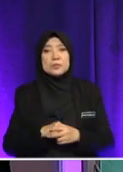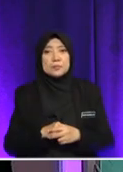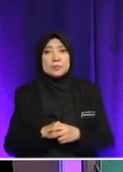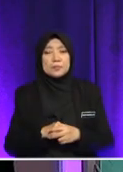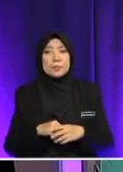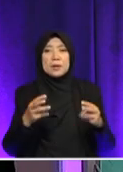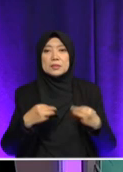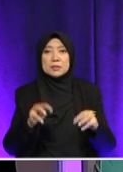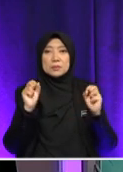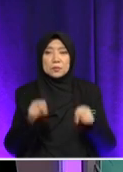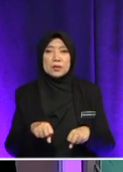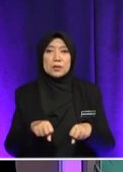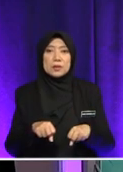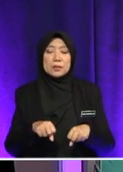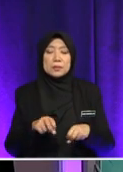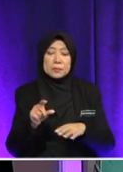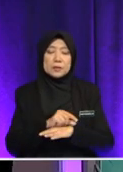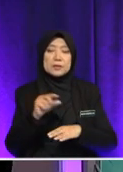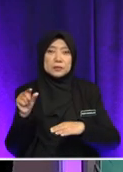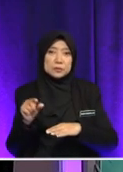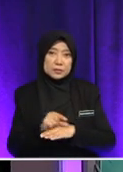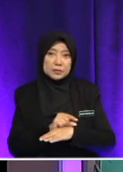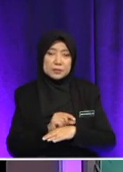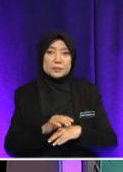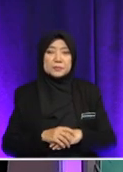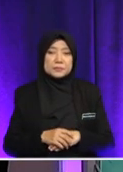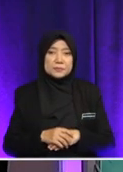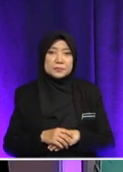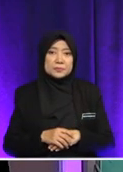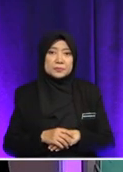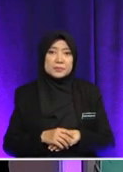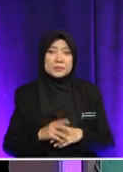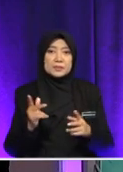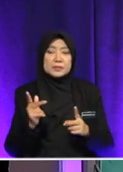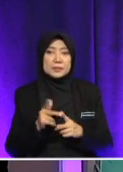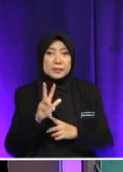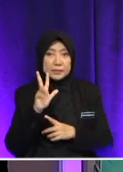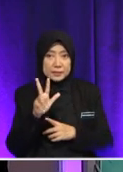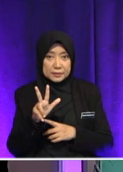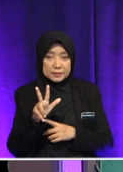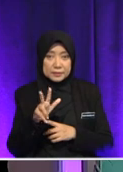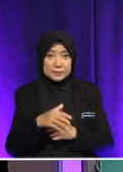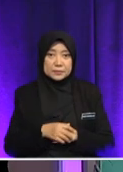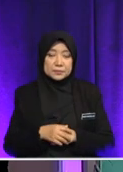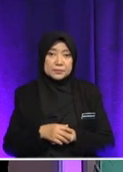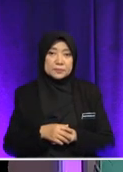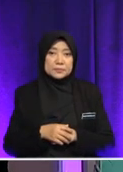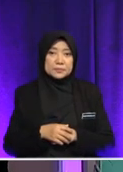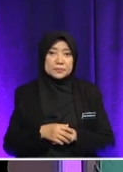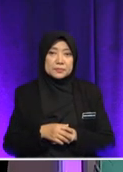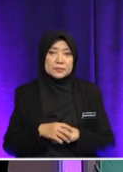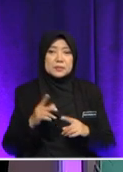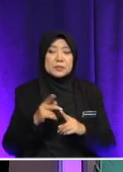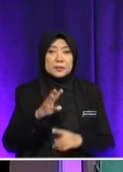masih boleh berkomunikasi Oke so Ya ini yang ke-3 Oke kita pergi kepada yang